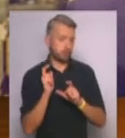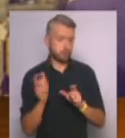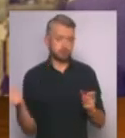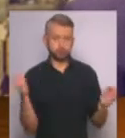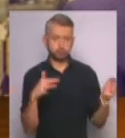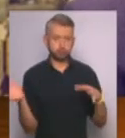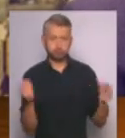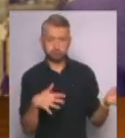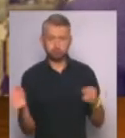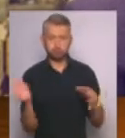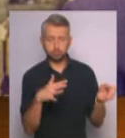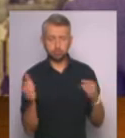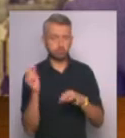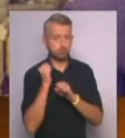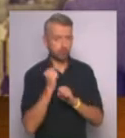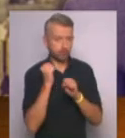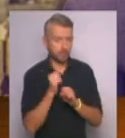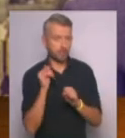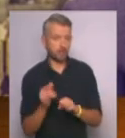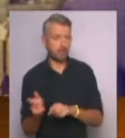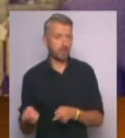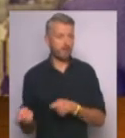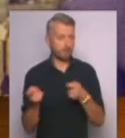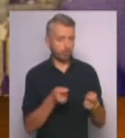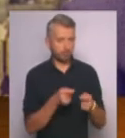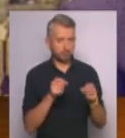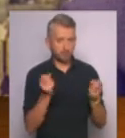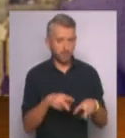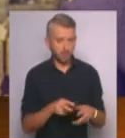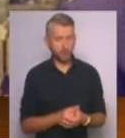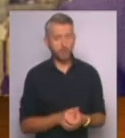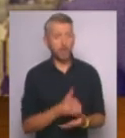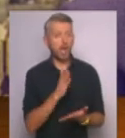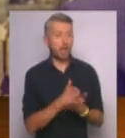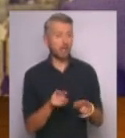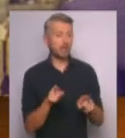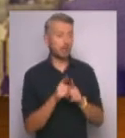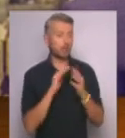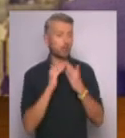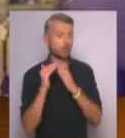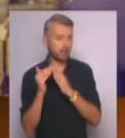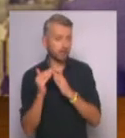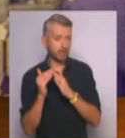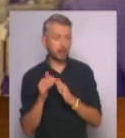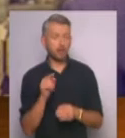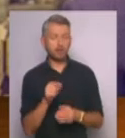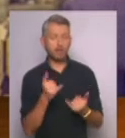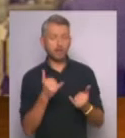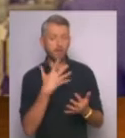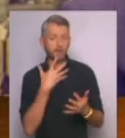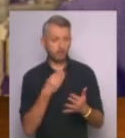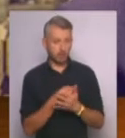мішки і вивозяться в комунсервіс. А є такі сусіди, які вкладають зараз свої мішки